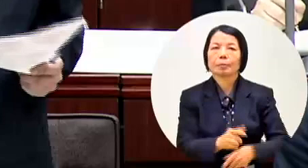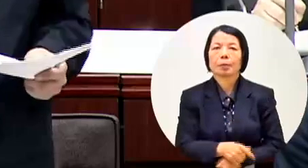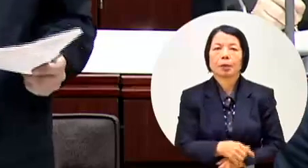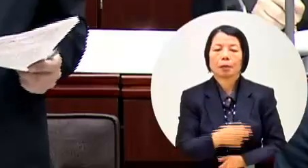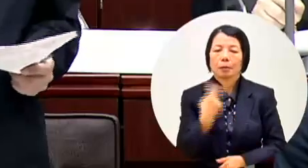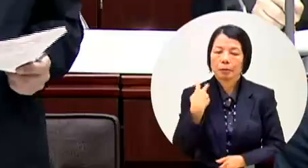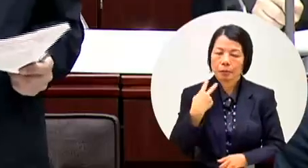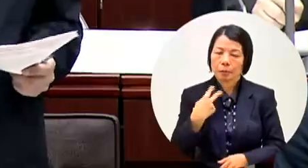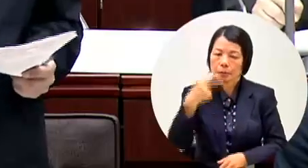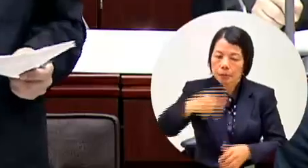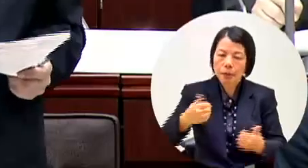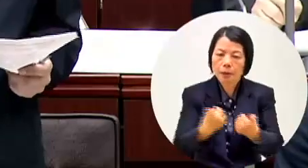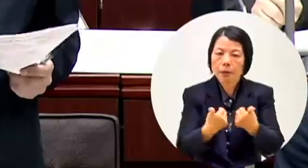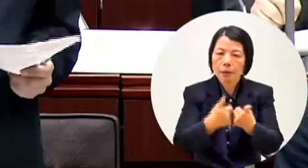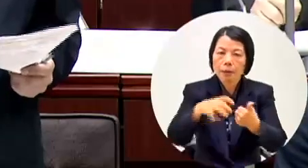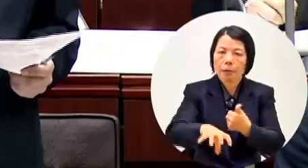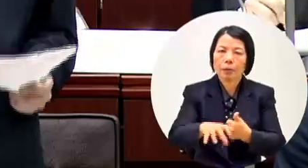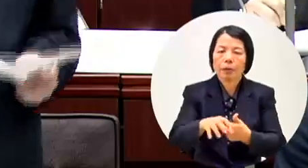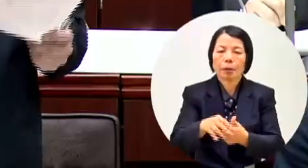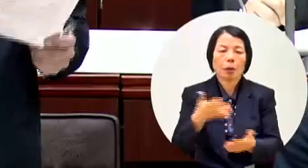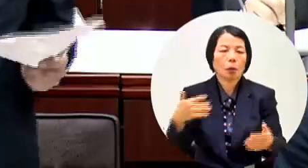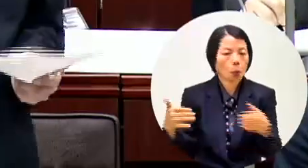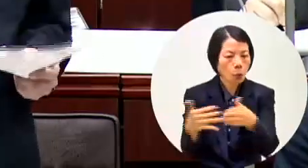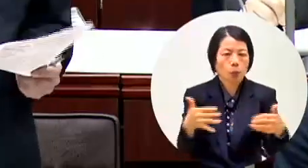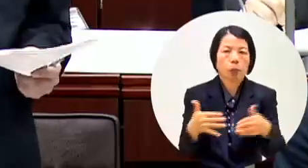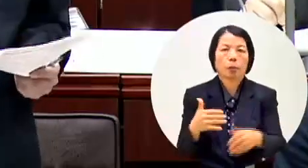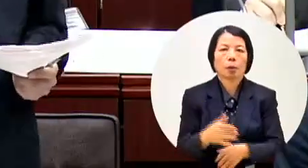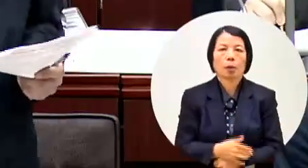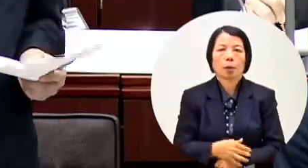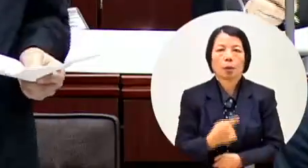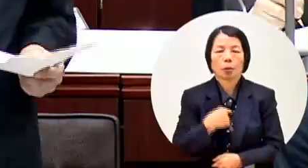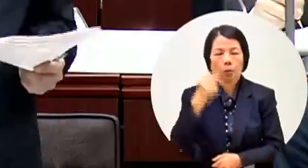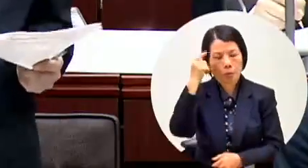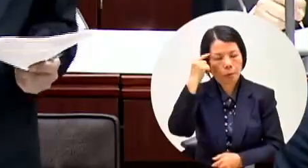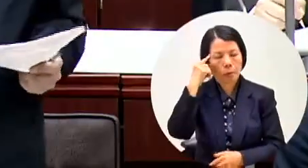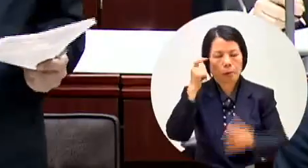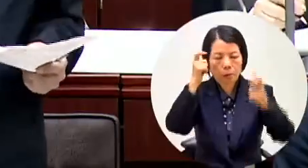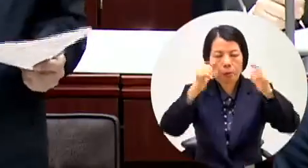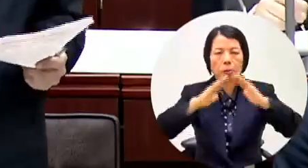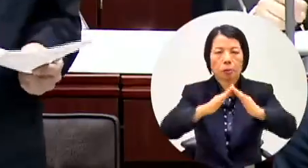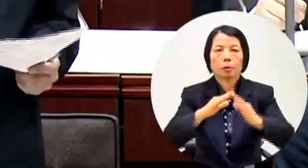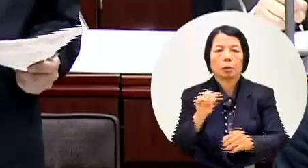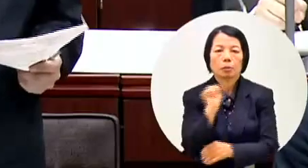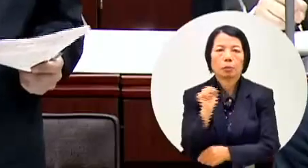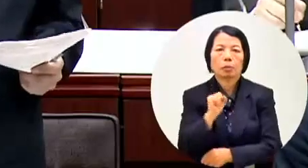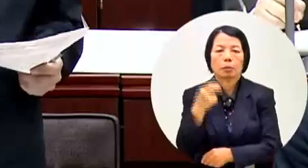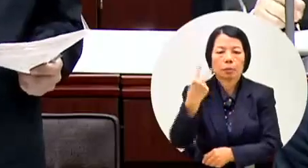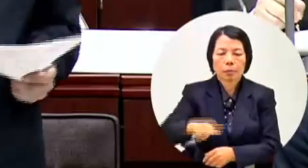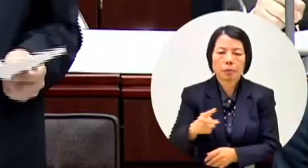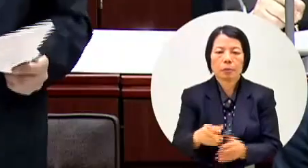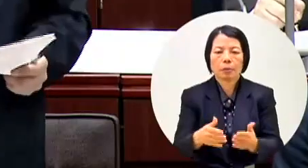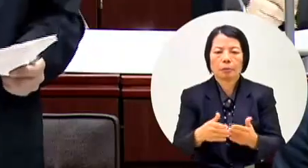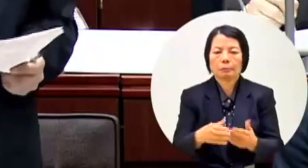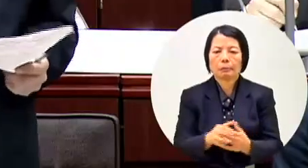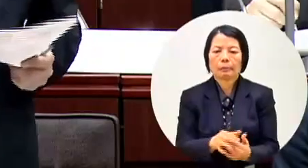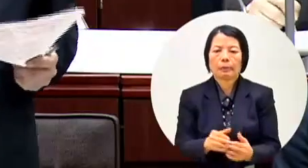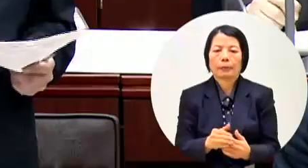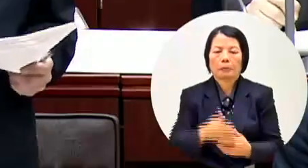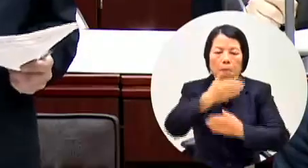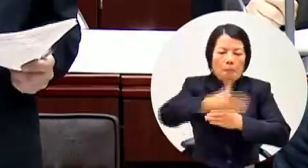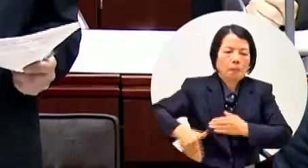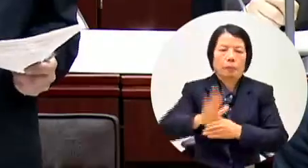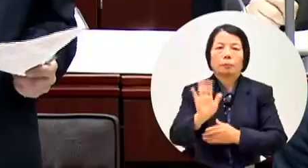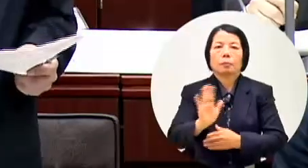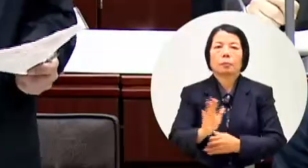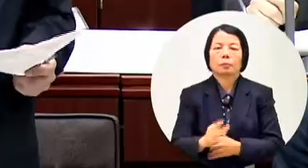议会来，大家再来提出质询，没有问题。可是我认为高雄绝对不能再裹小脚，高雄一定要大